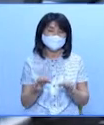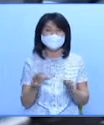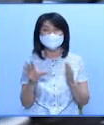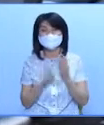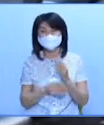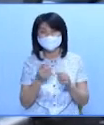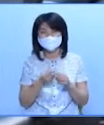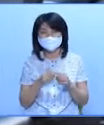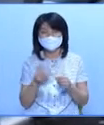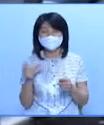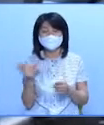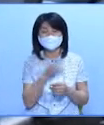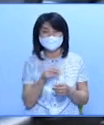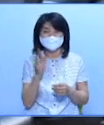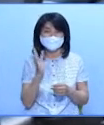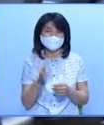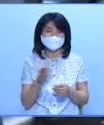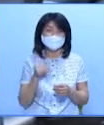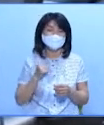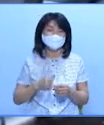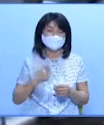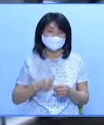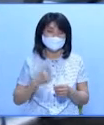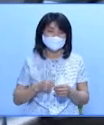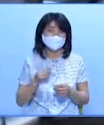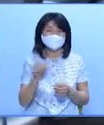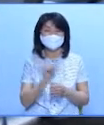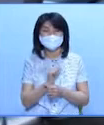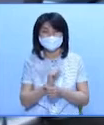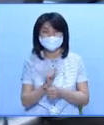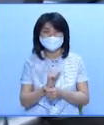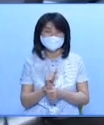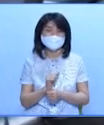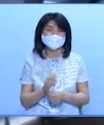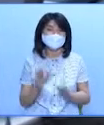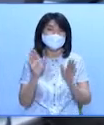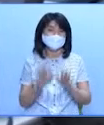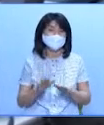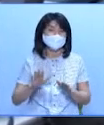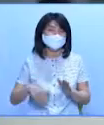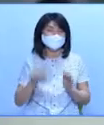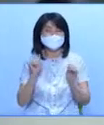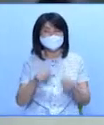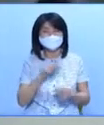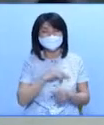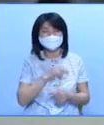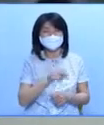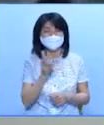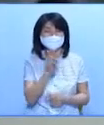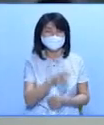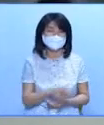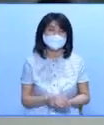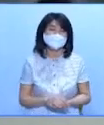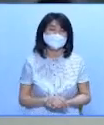барлығы тексерілгеннен соң көлік жуу тұрағына келіп машина дезинфекциядан өтеді. Содан кейін ғана жұмысқа шығамыз. Таксистер